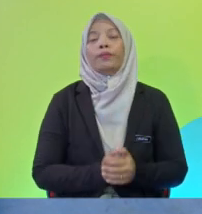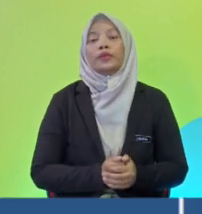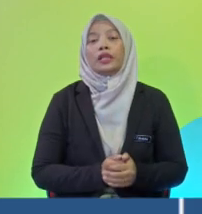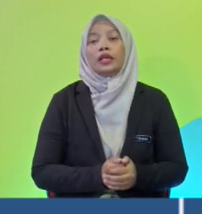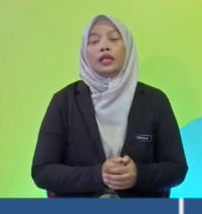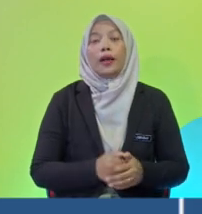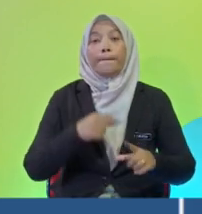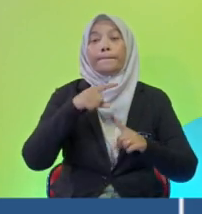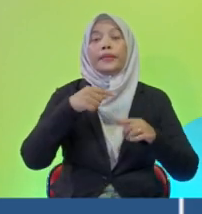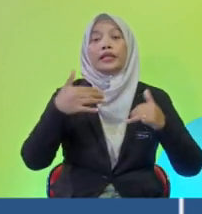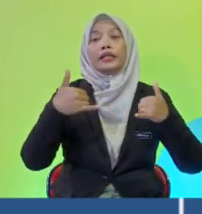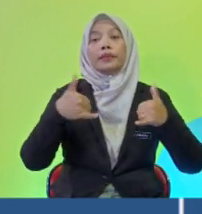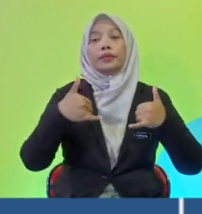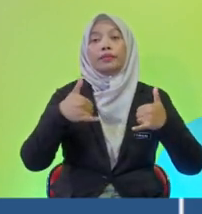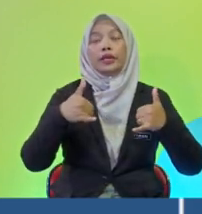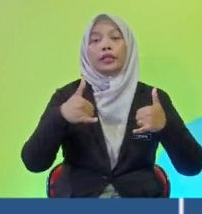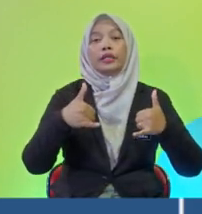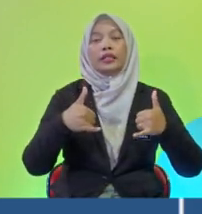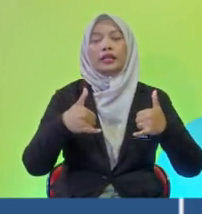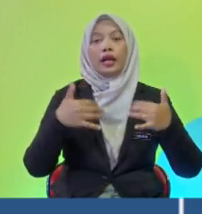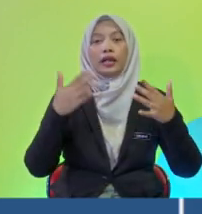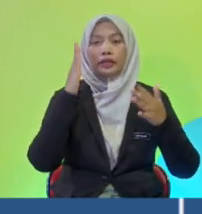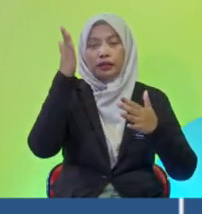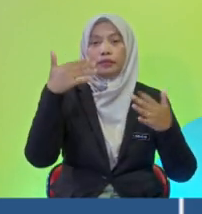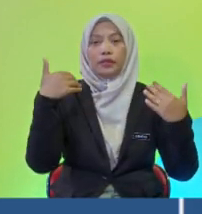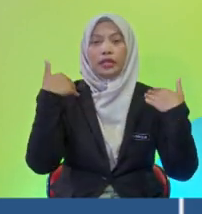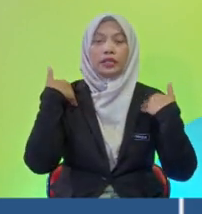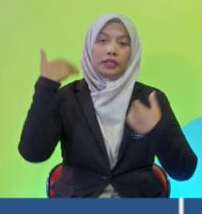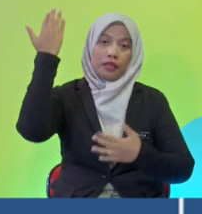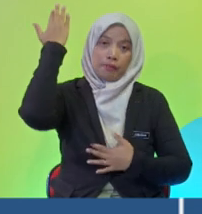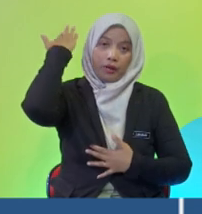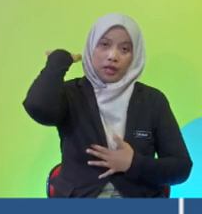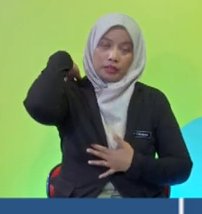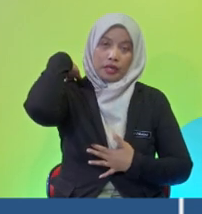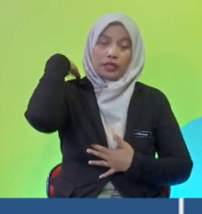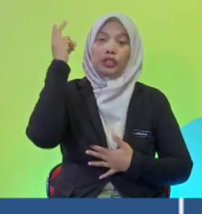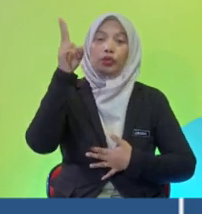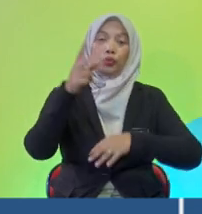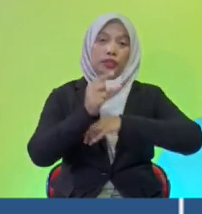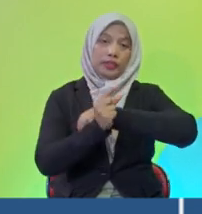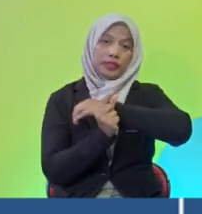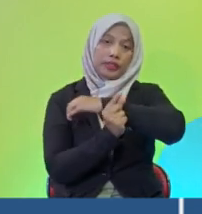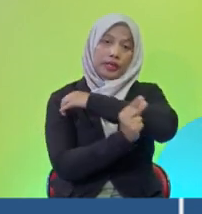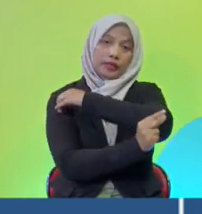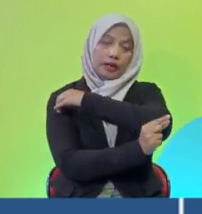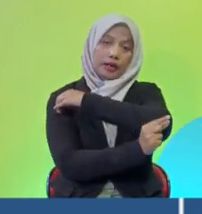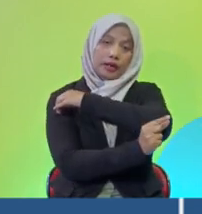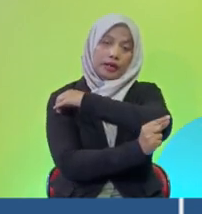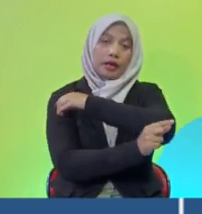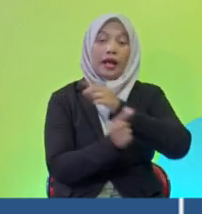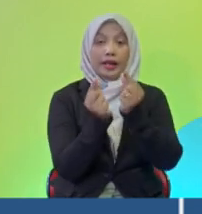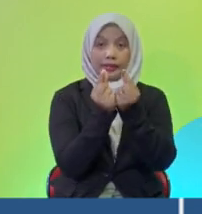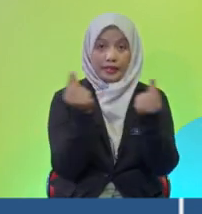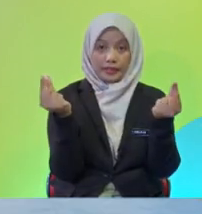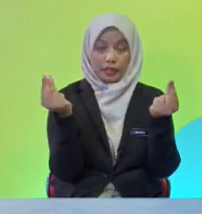susun, bila pemain akan berada di belakang kedua-dua gelanggang. Maksudnya gelanggang belakang line